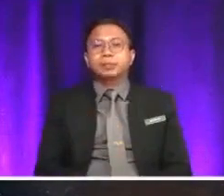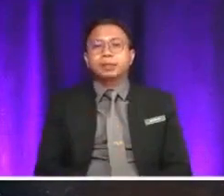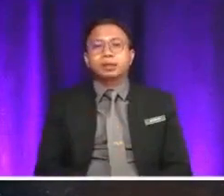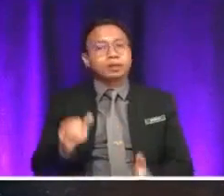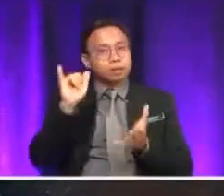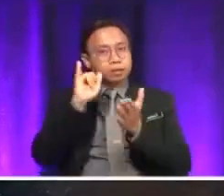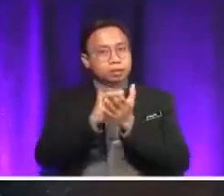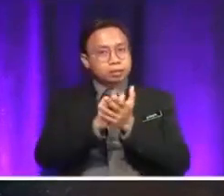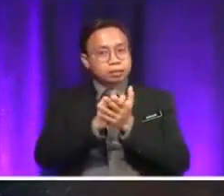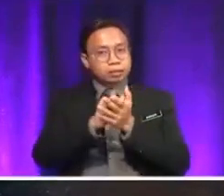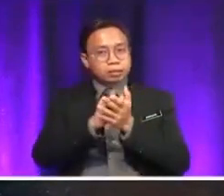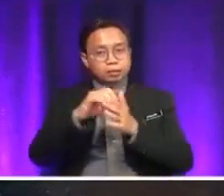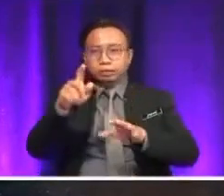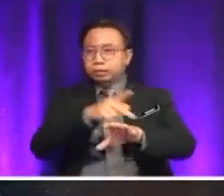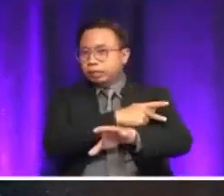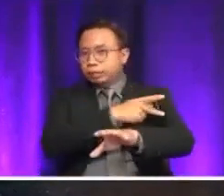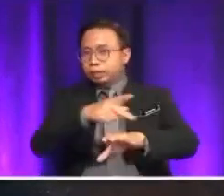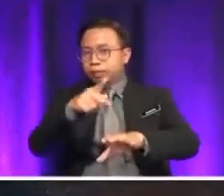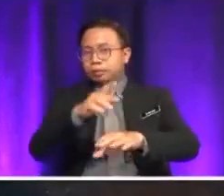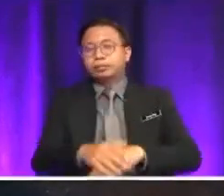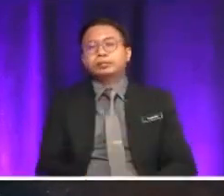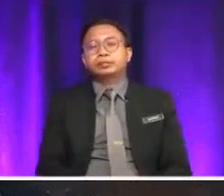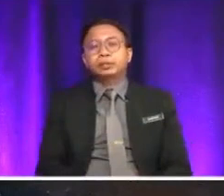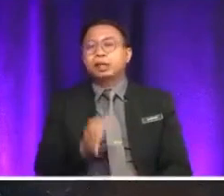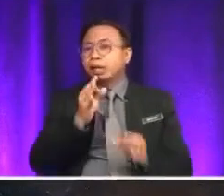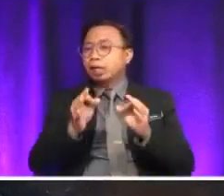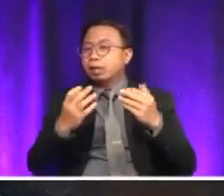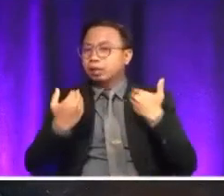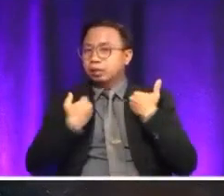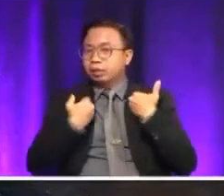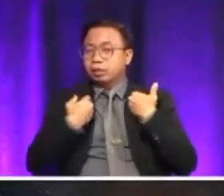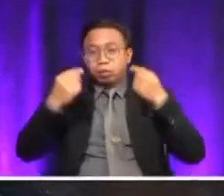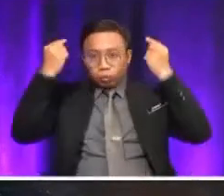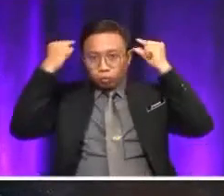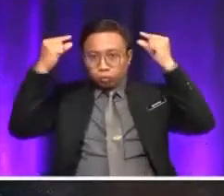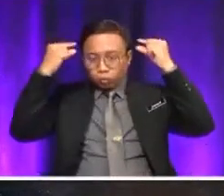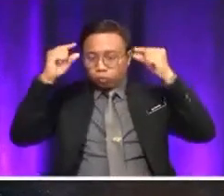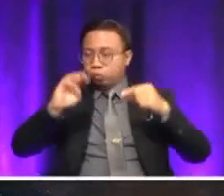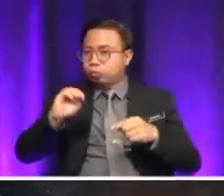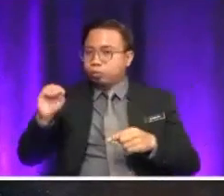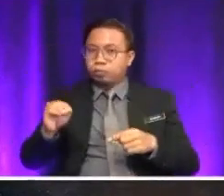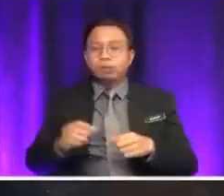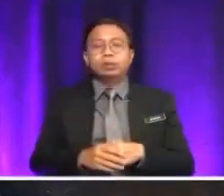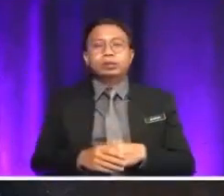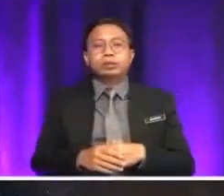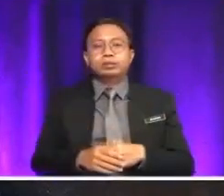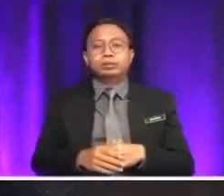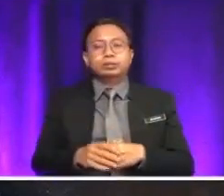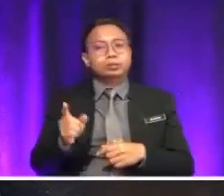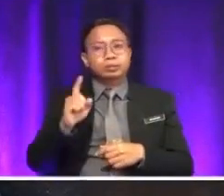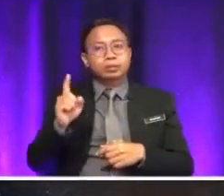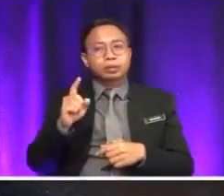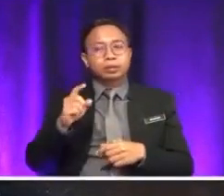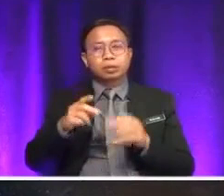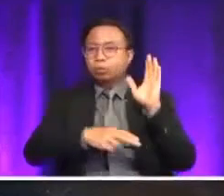Itu siap. Dengan pantun lagi tadi kan cikgu kan? Ya, betul. Okey, baik. Kalau ada guru-guru ataupun murid-murid nak buat bahan rujukan tu kat mana cikgu? Kata portal